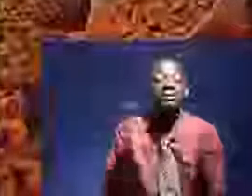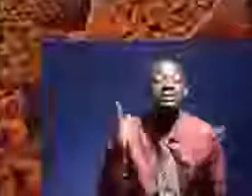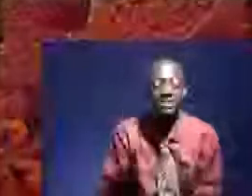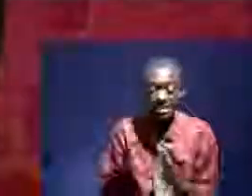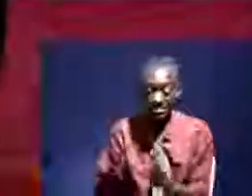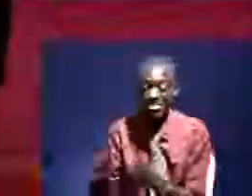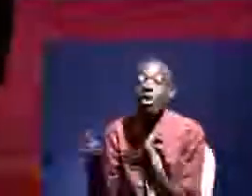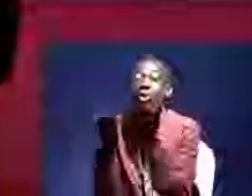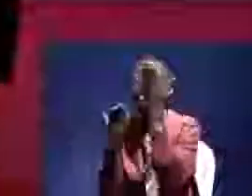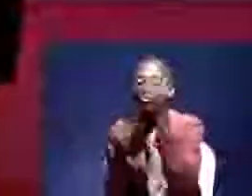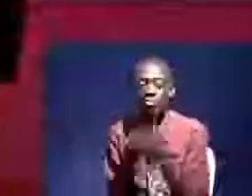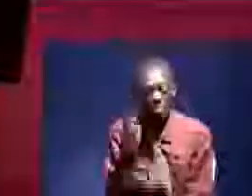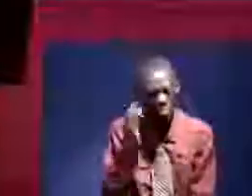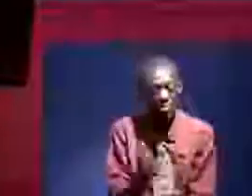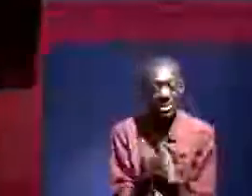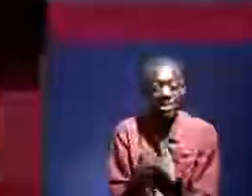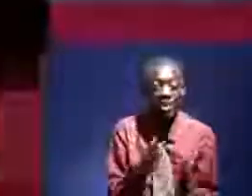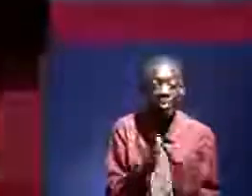plan.